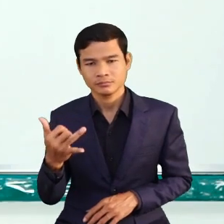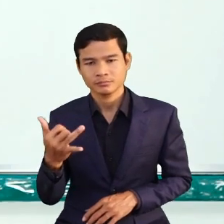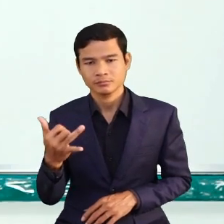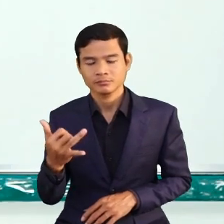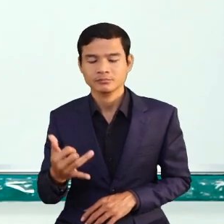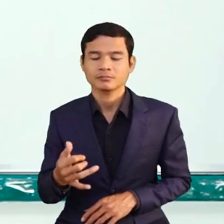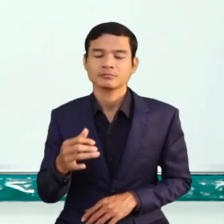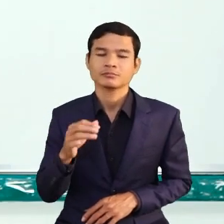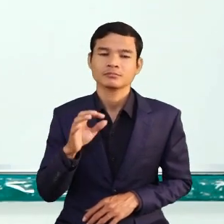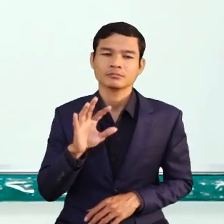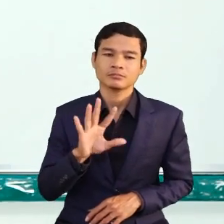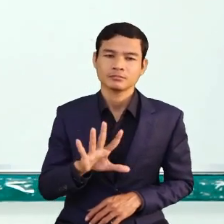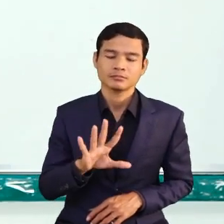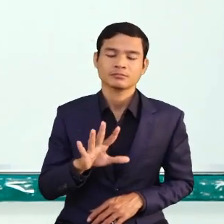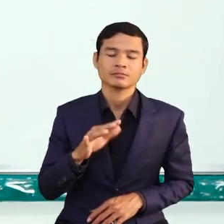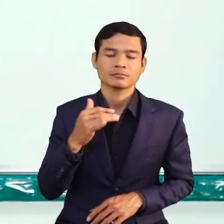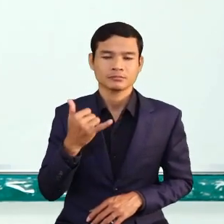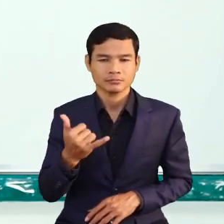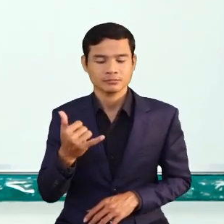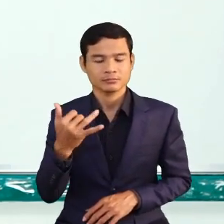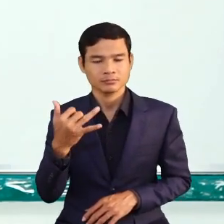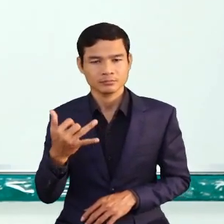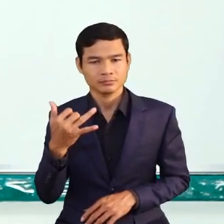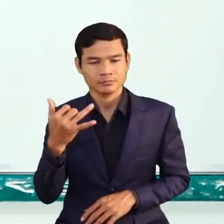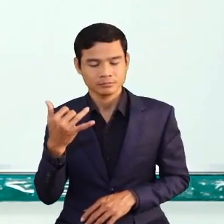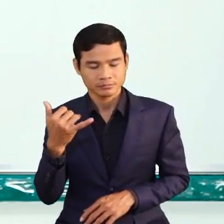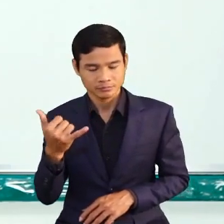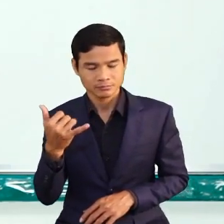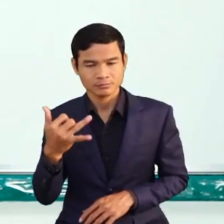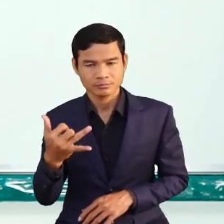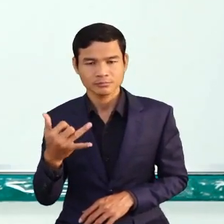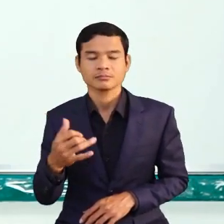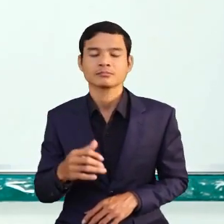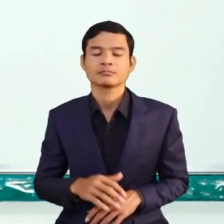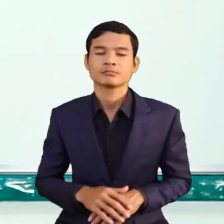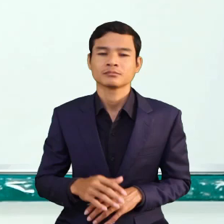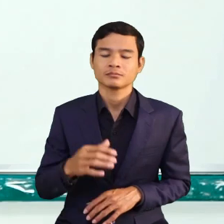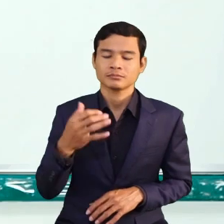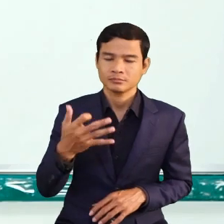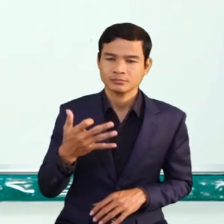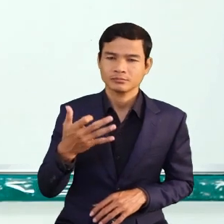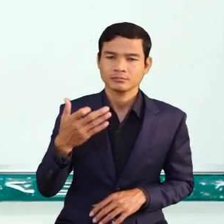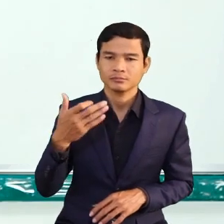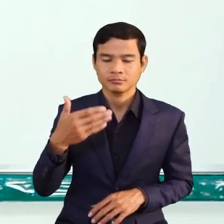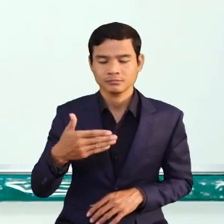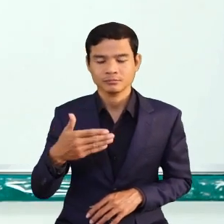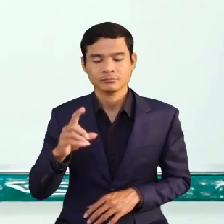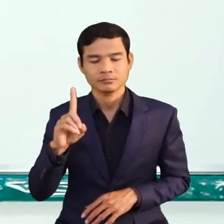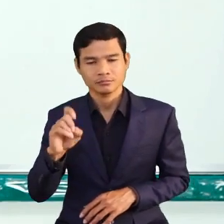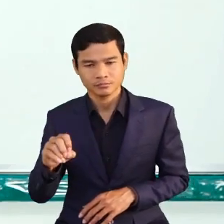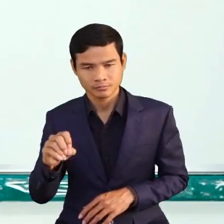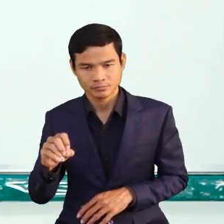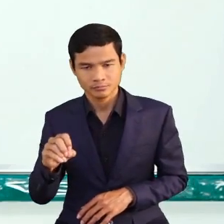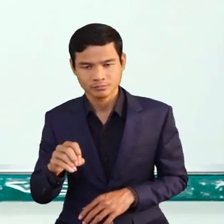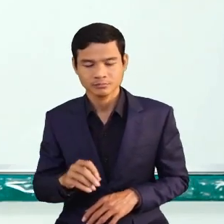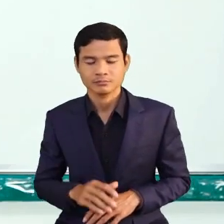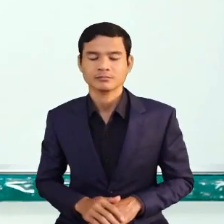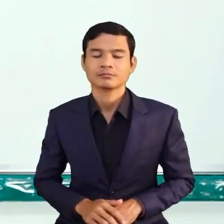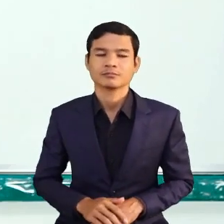pi pram pram muối pram pi pram bảy pram buồn